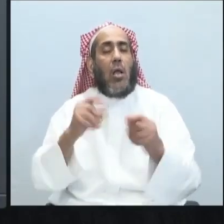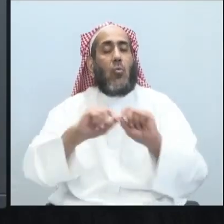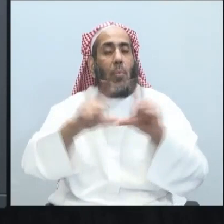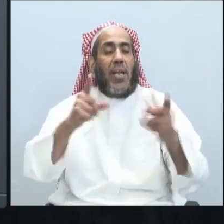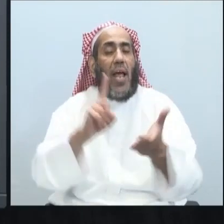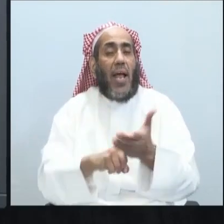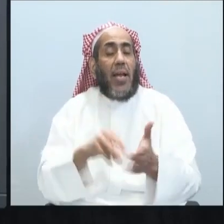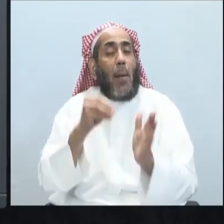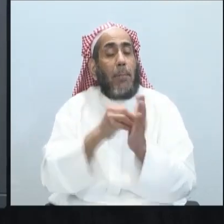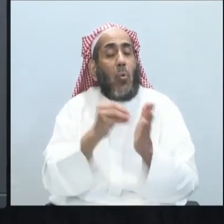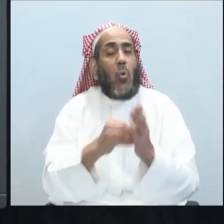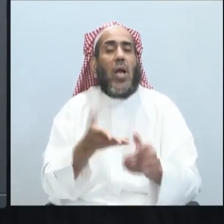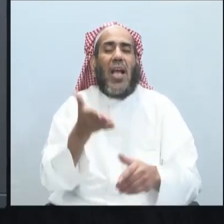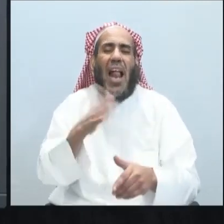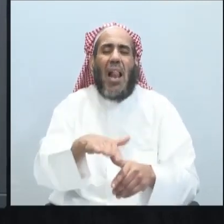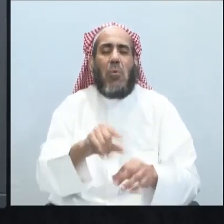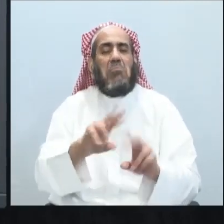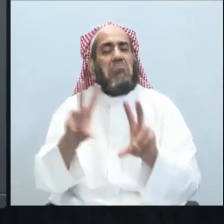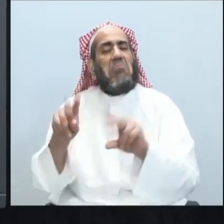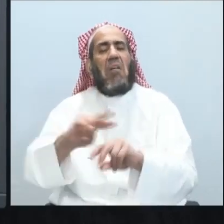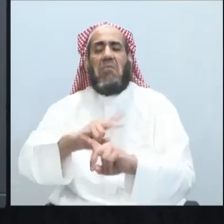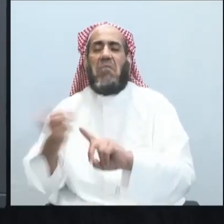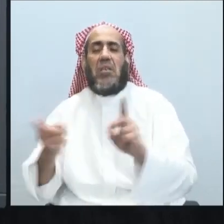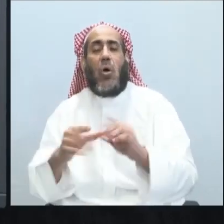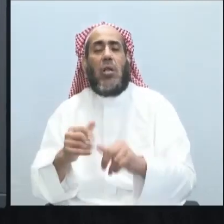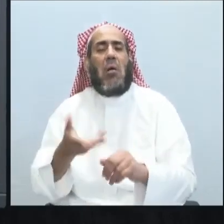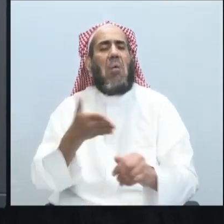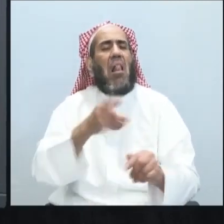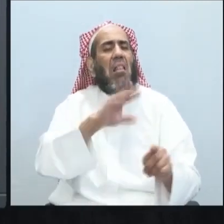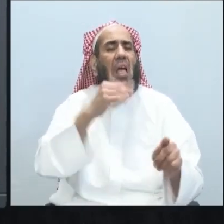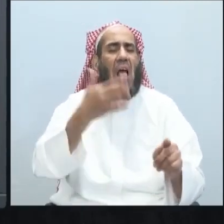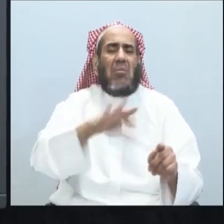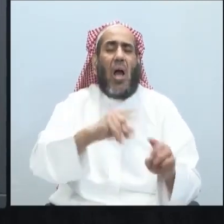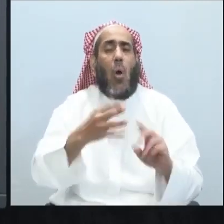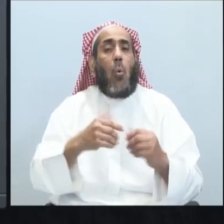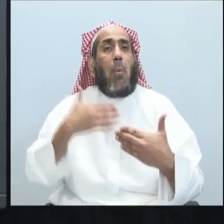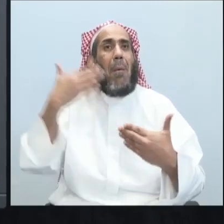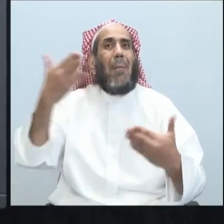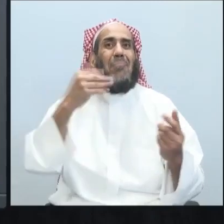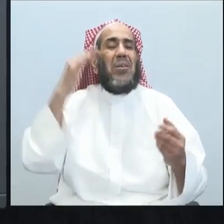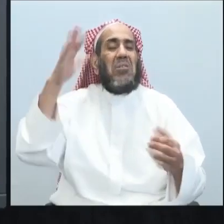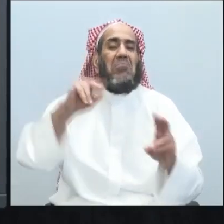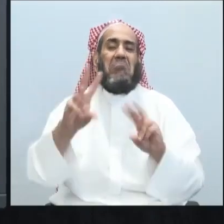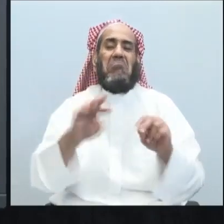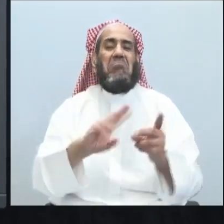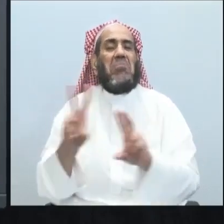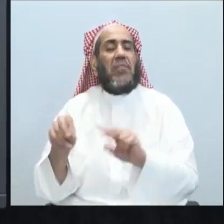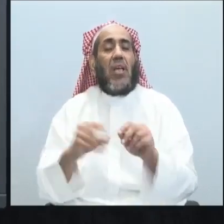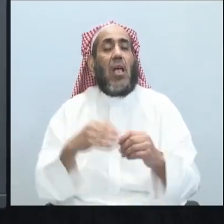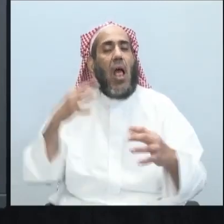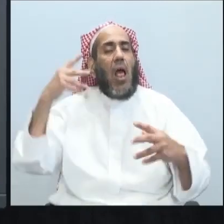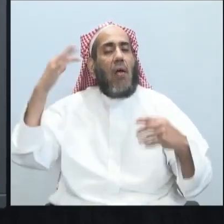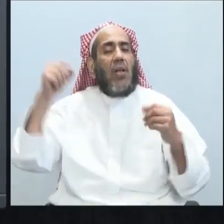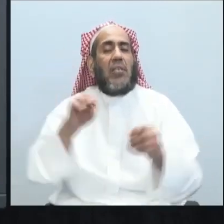ان الموضوع حصل كالموت فلا فرق سواء اتى ناعي ام اتى بشير لانه في النهايه لن يتغير شيء وهذه فلسفه